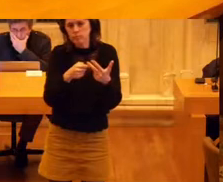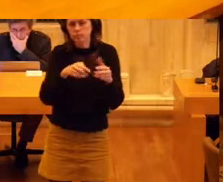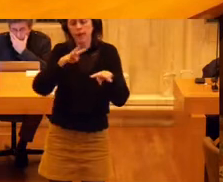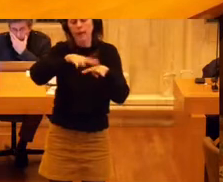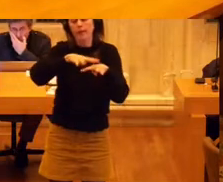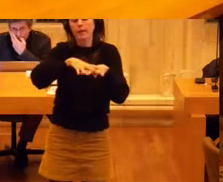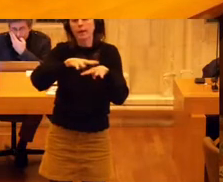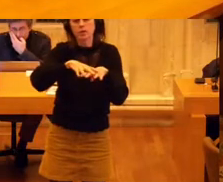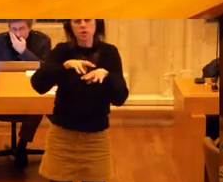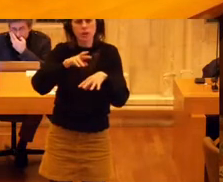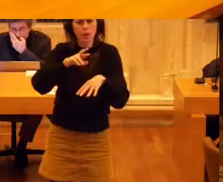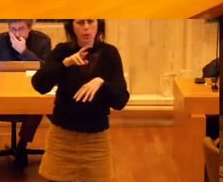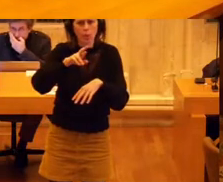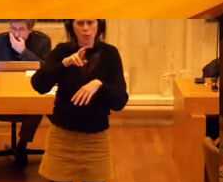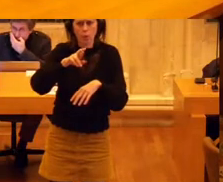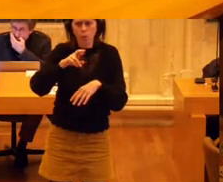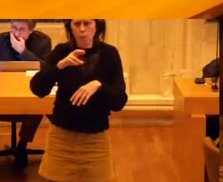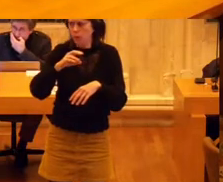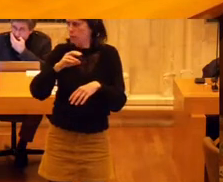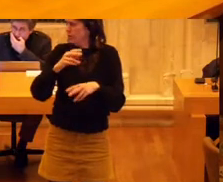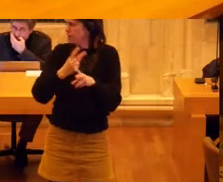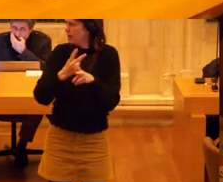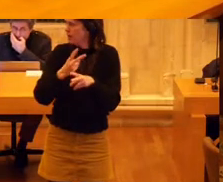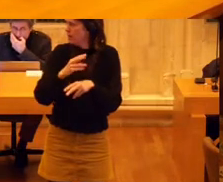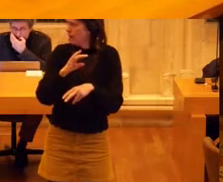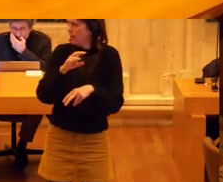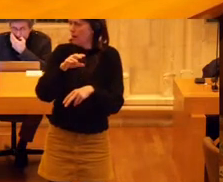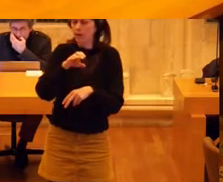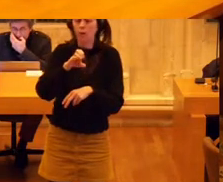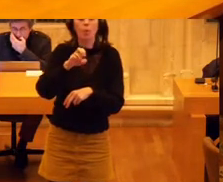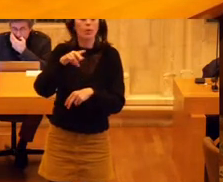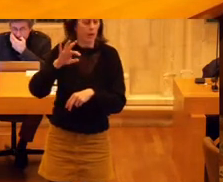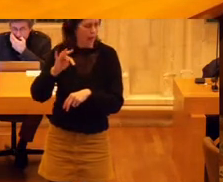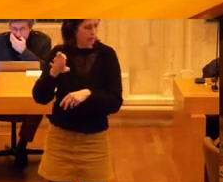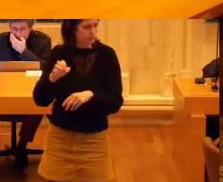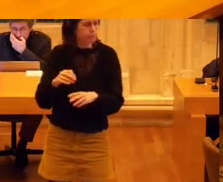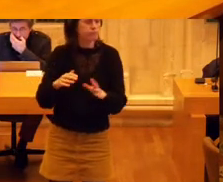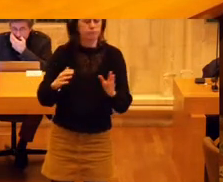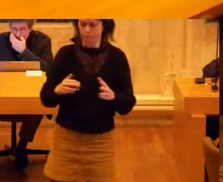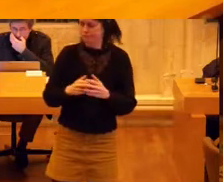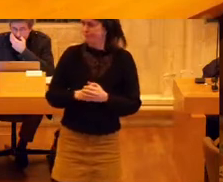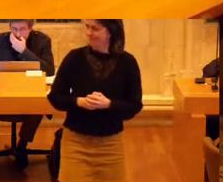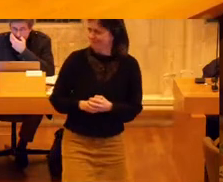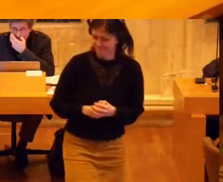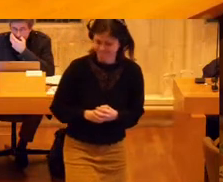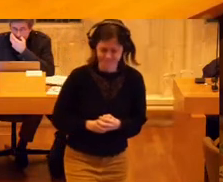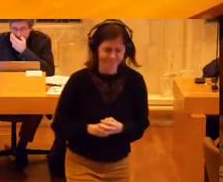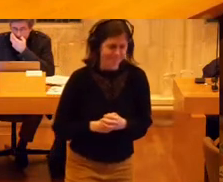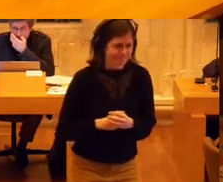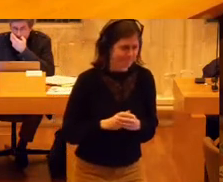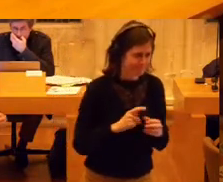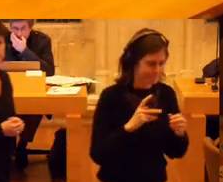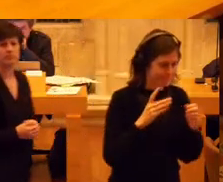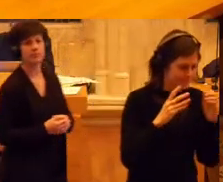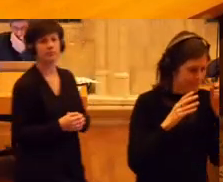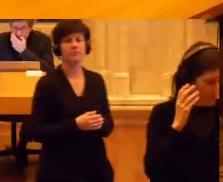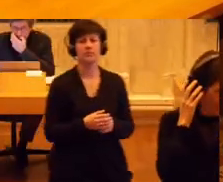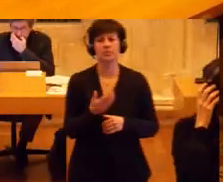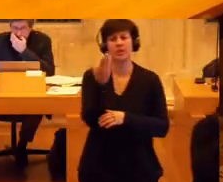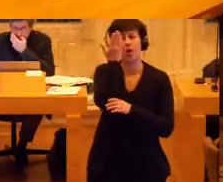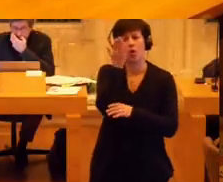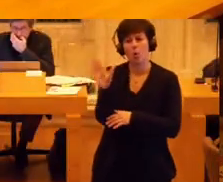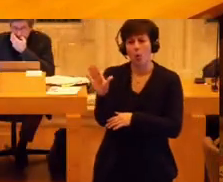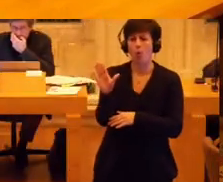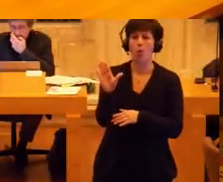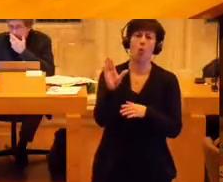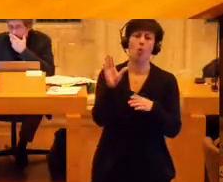quartier Rethel, pas d'opposition j'imagine. Et puis pour Parthélios, rue Fermat, l'acquisition de 6 logements, là